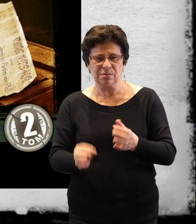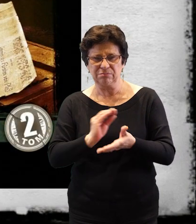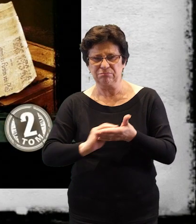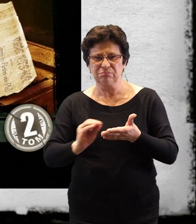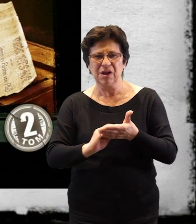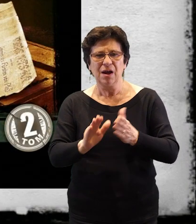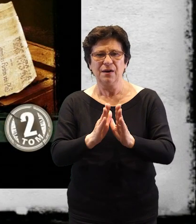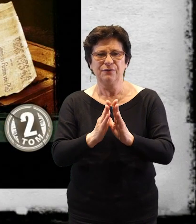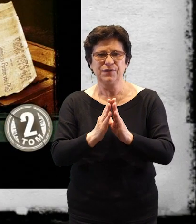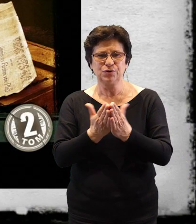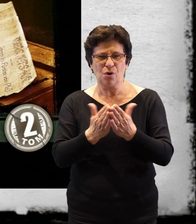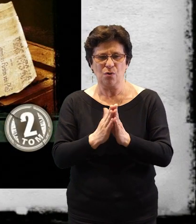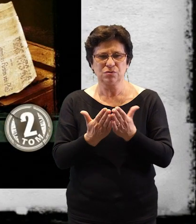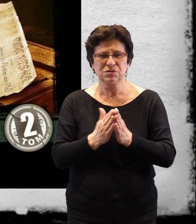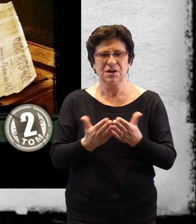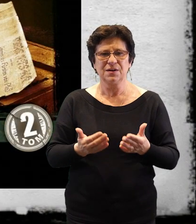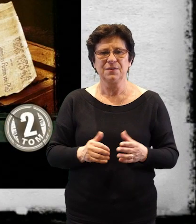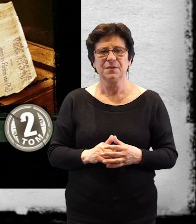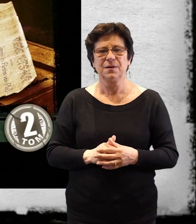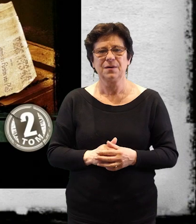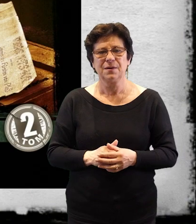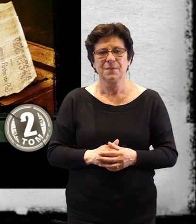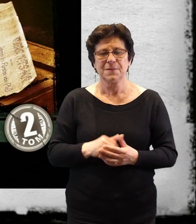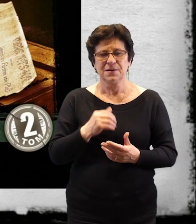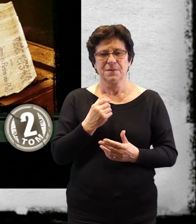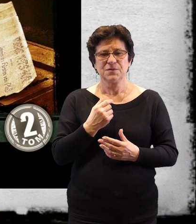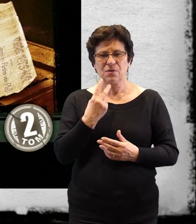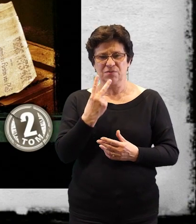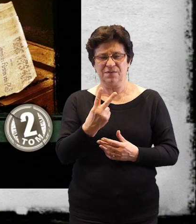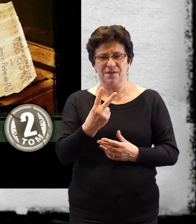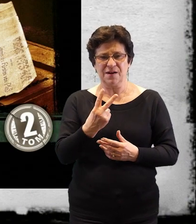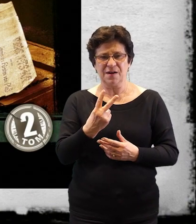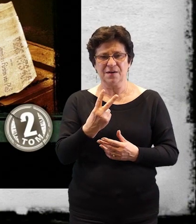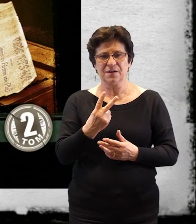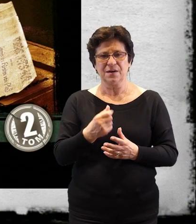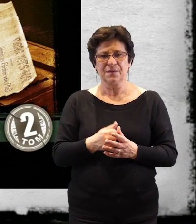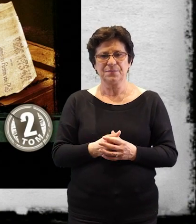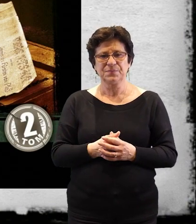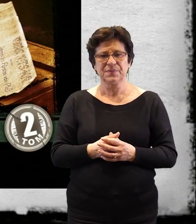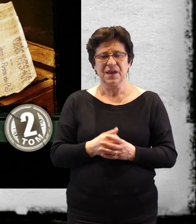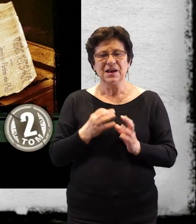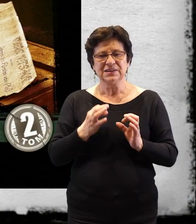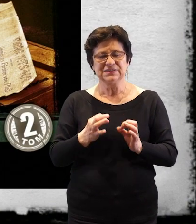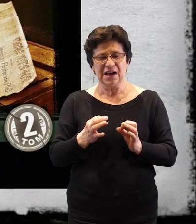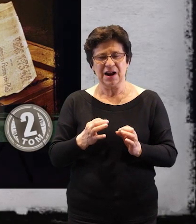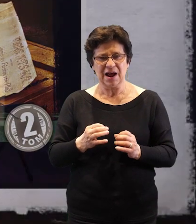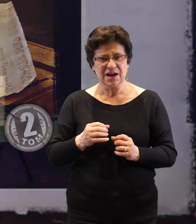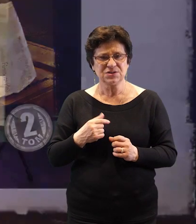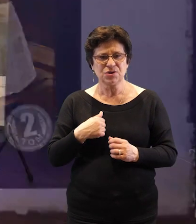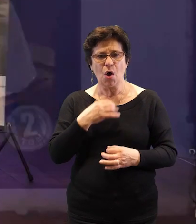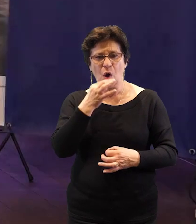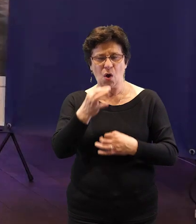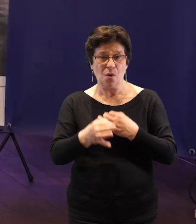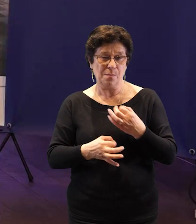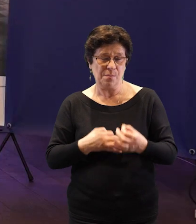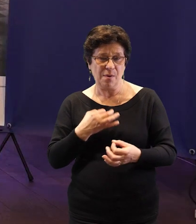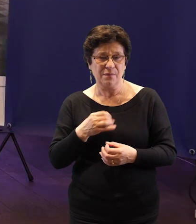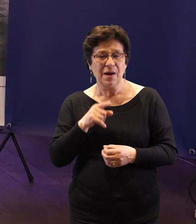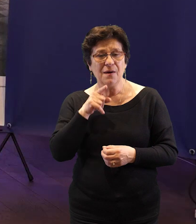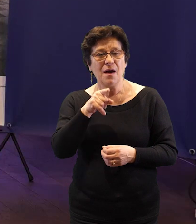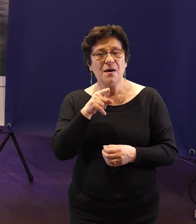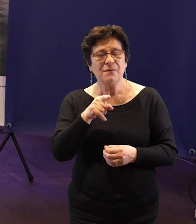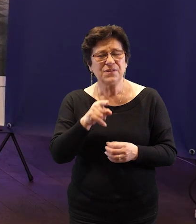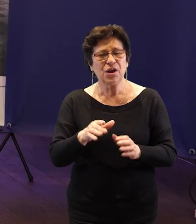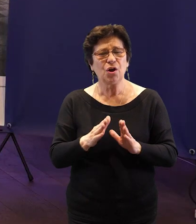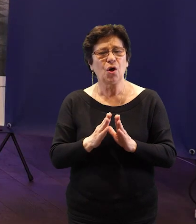Książ. Tutaj są dwie z książek, o których Państwu teraz opowiem. Ja w tych